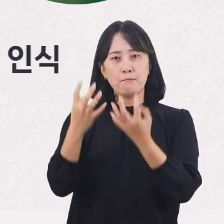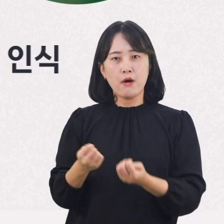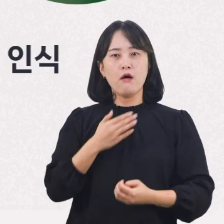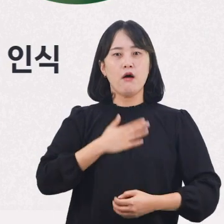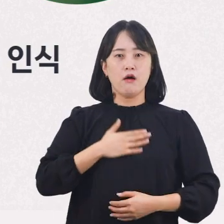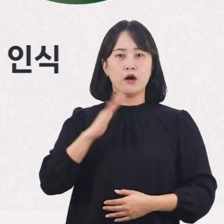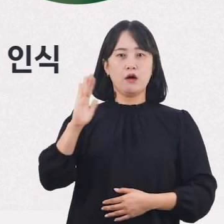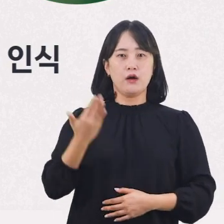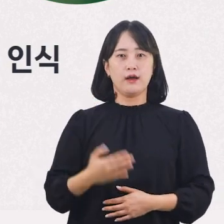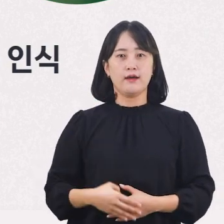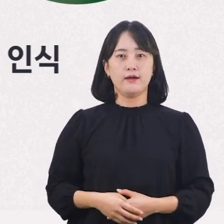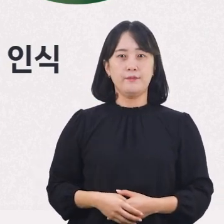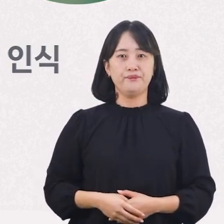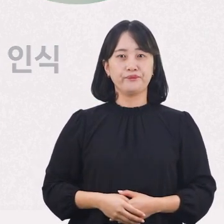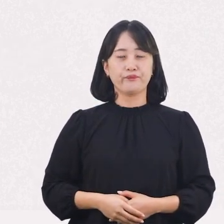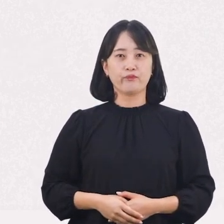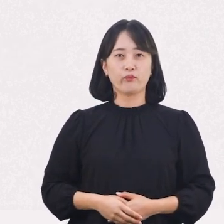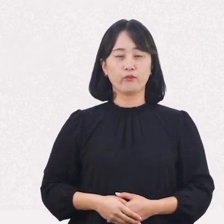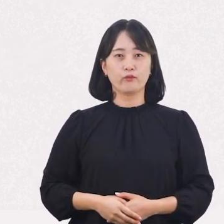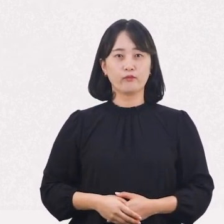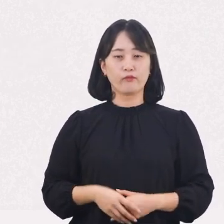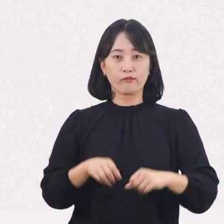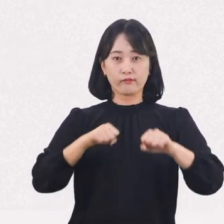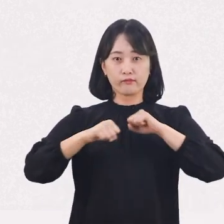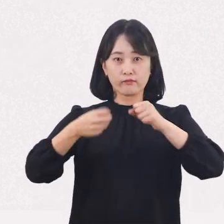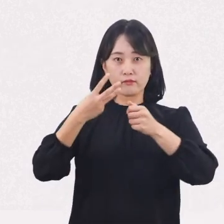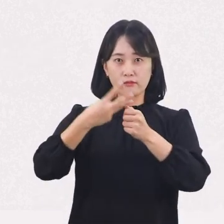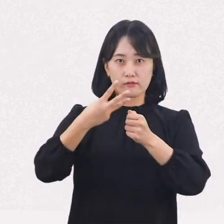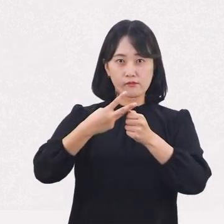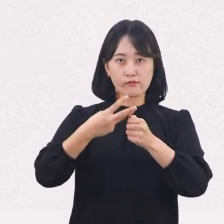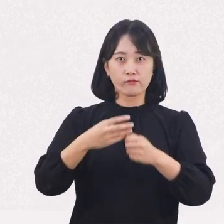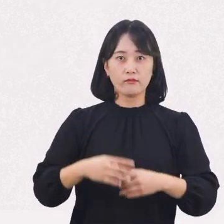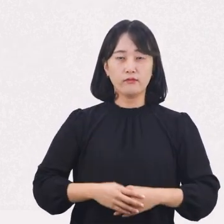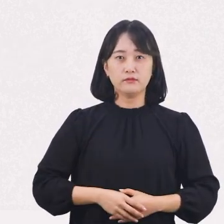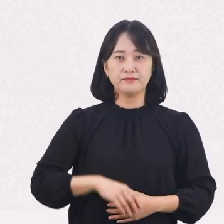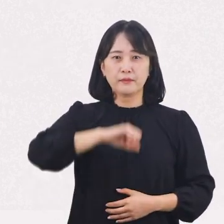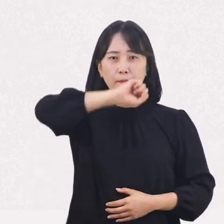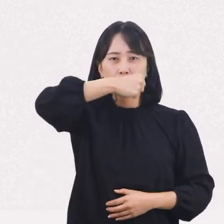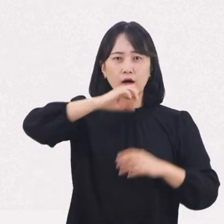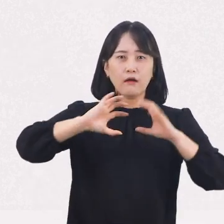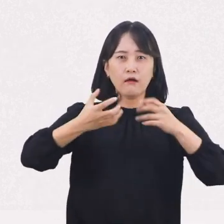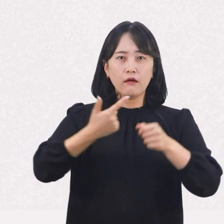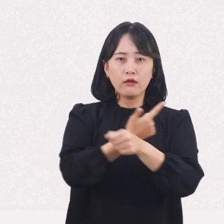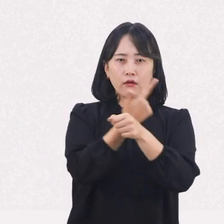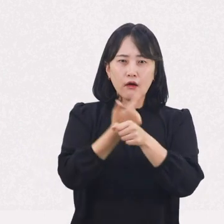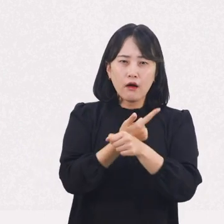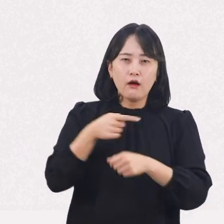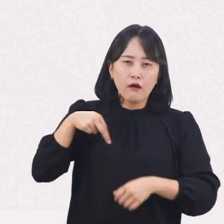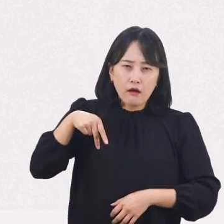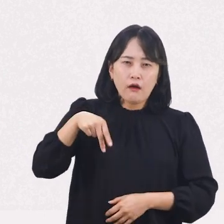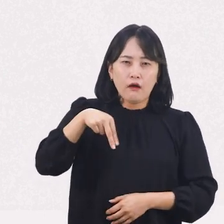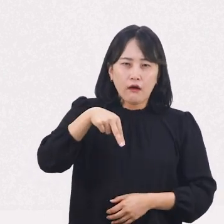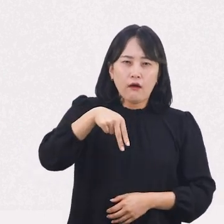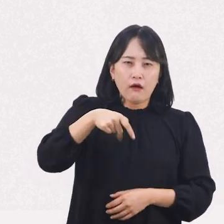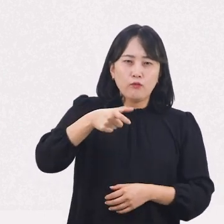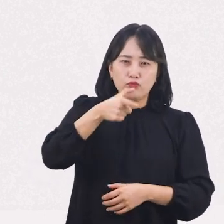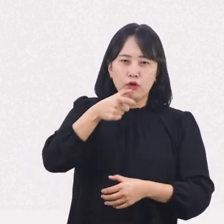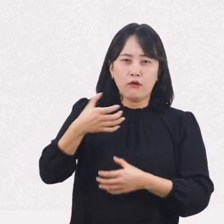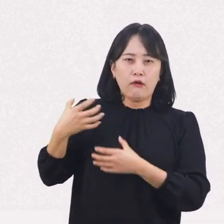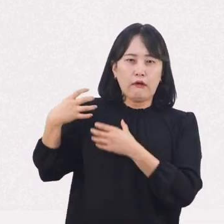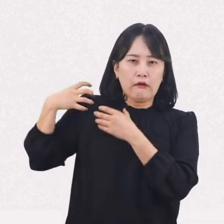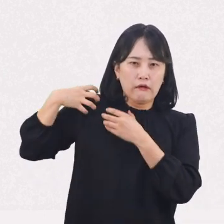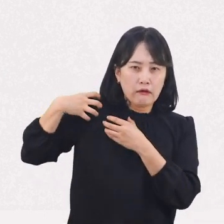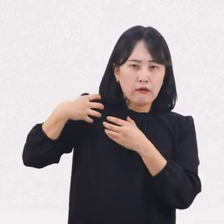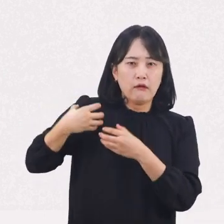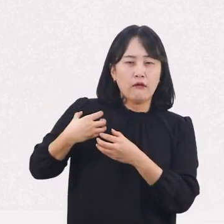많음을 알게 되었습니다. 활동 3에서는 아프리카에서 6시간을 걸어 물을 깃는 과정을 간접